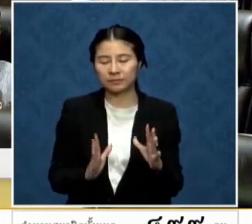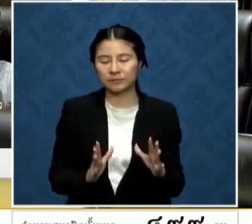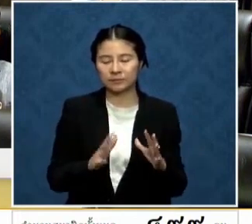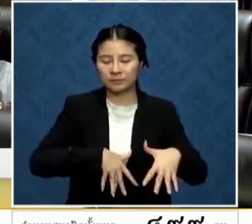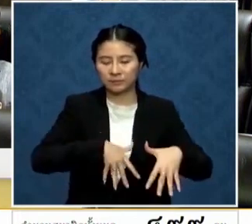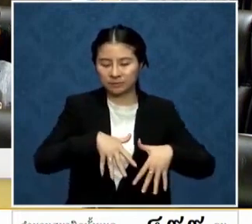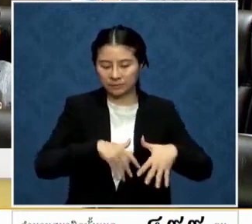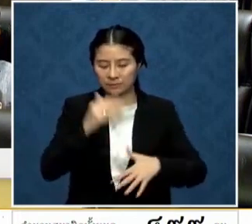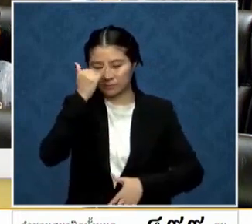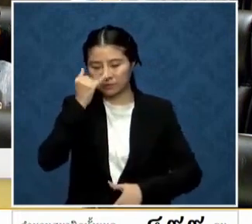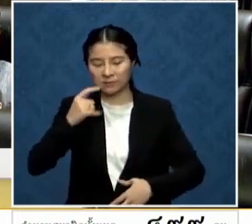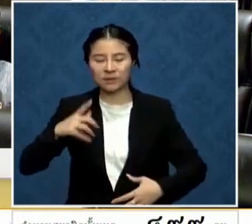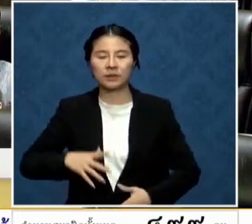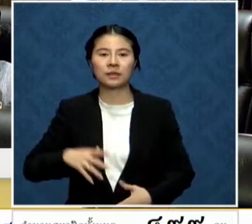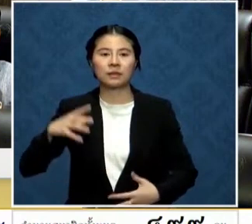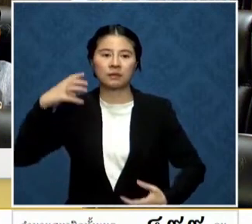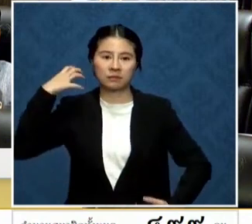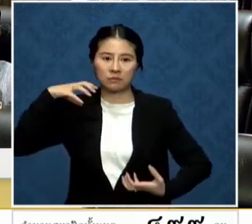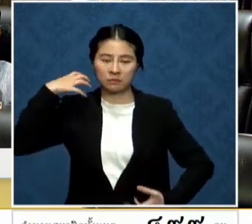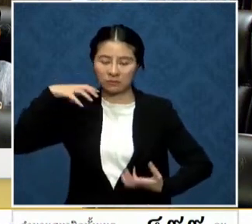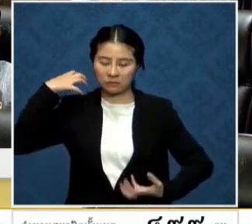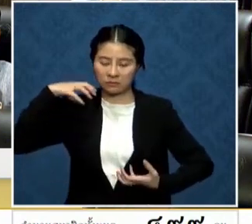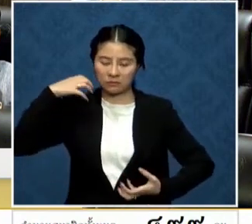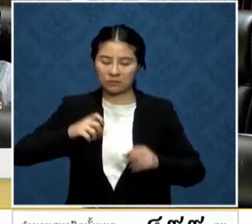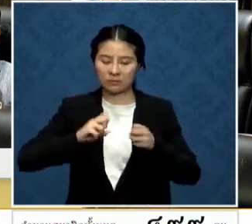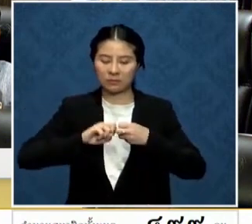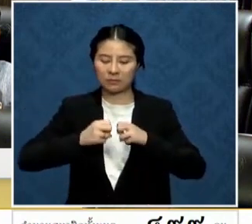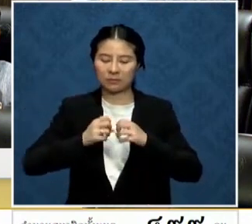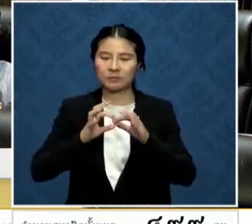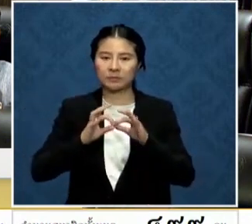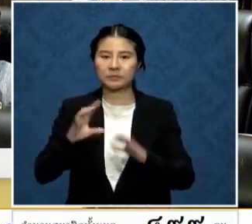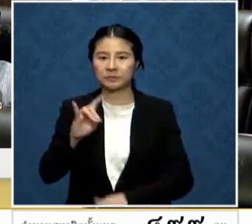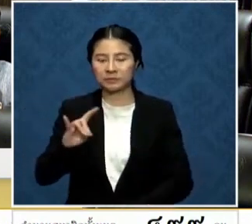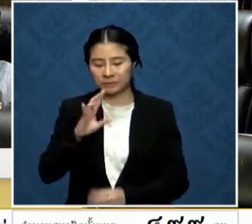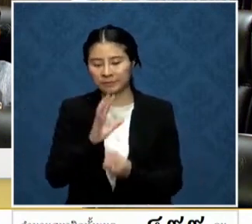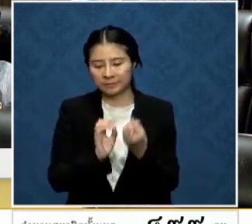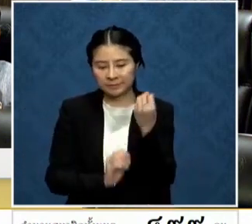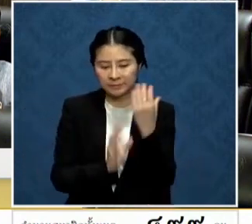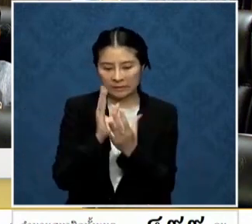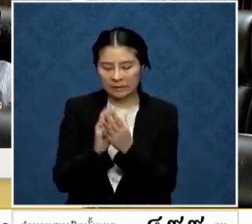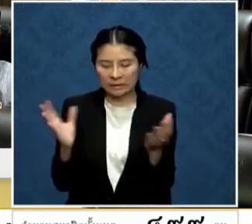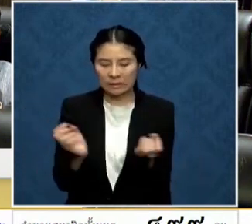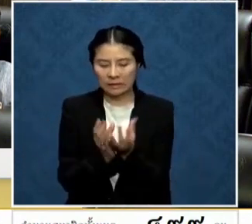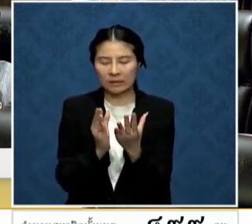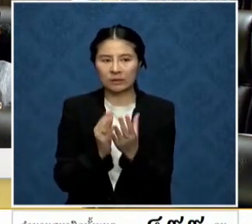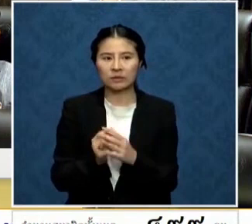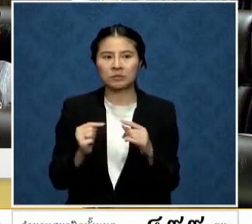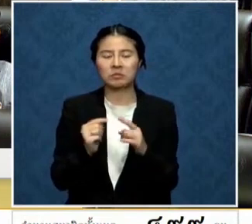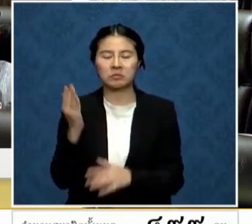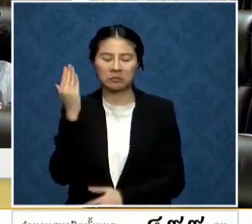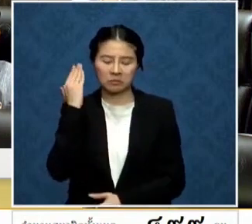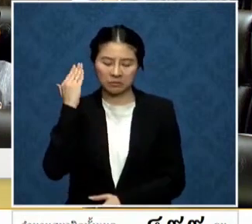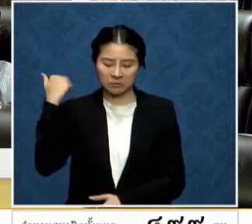ท่านประธานครับผมเคยอภิปรายเรื่องปัญหาสัตว์ป่ากับคนที่มีการกระทบกระทั่งกันมาก่อนคือเรื่องช้าง